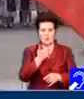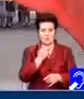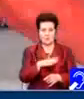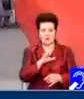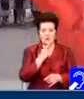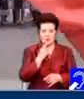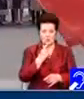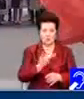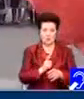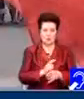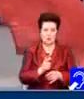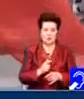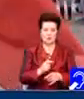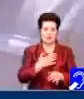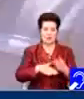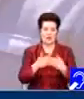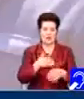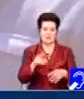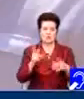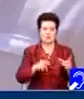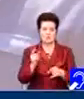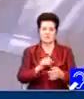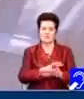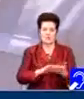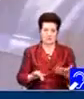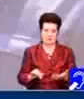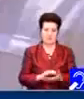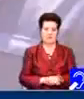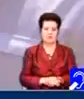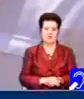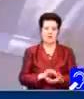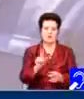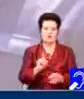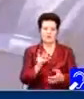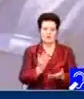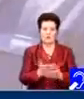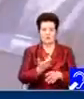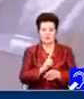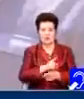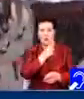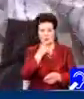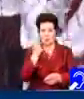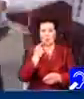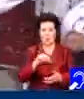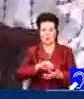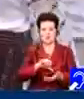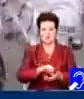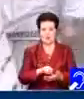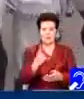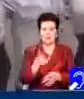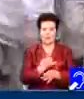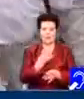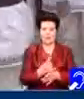трудные. Я очень рада, что фестиваль этот имеет продолжение. И что сегодня так много участников. Pentru prima